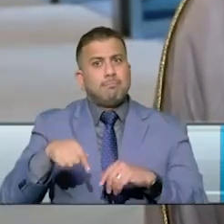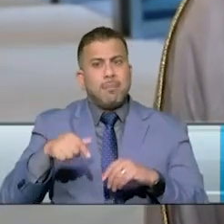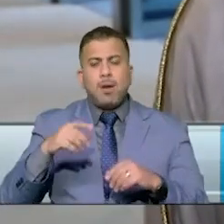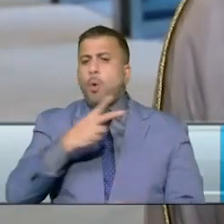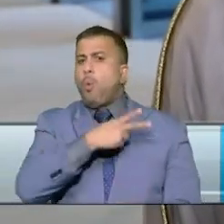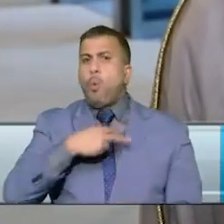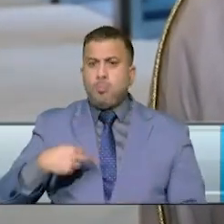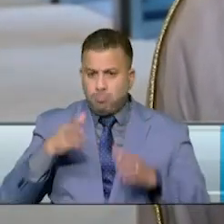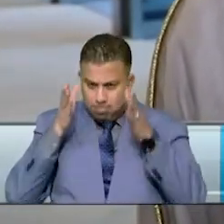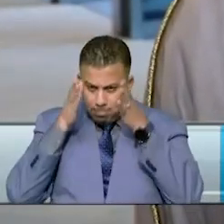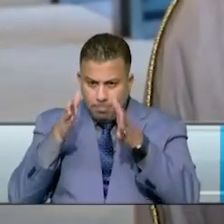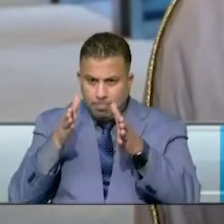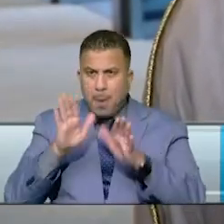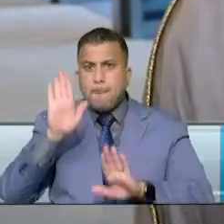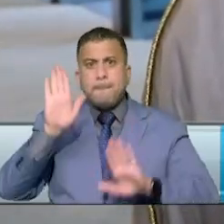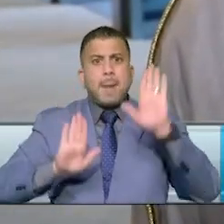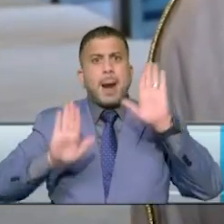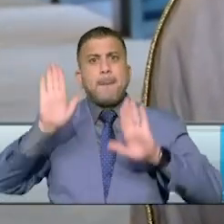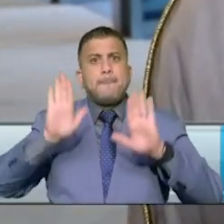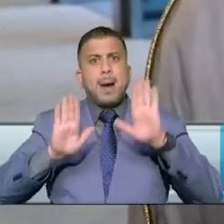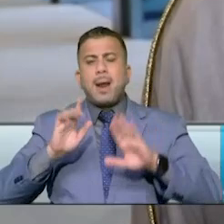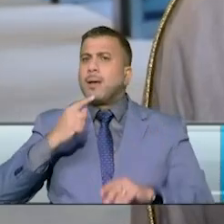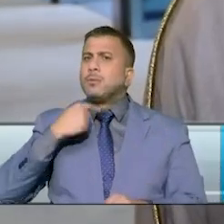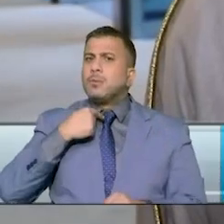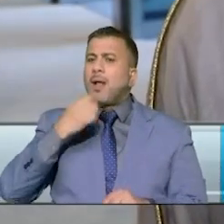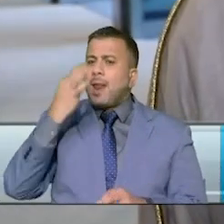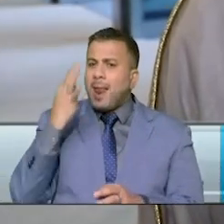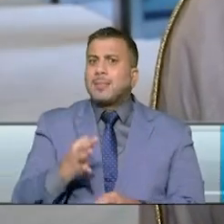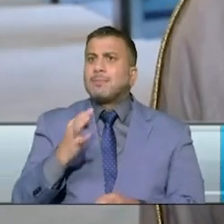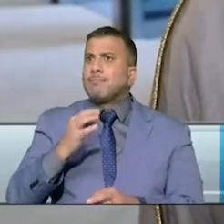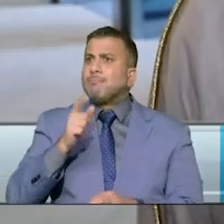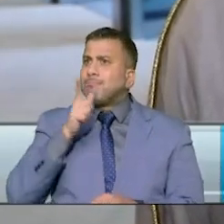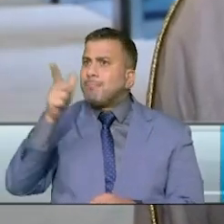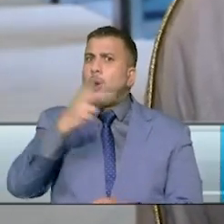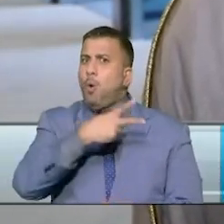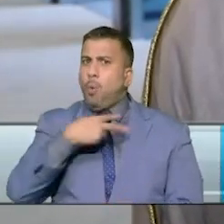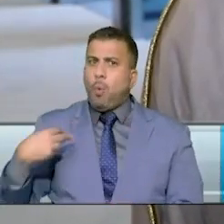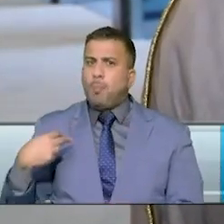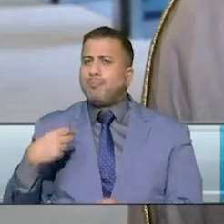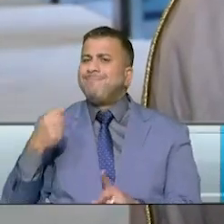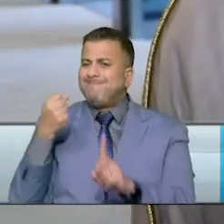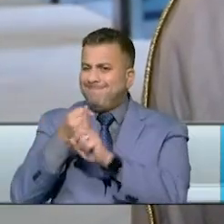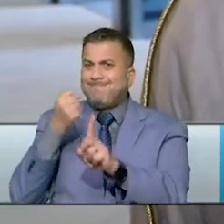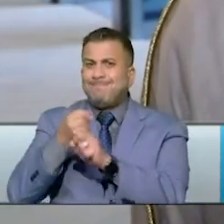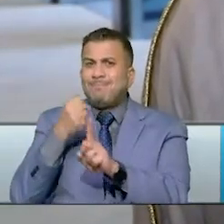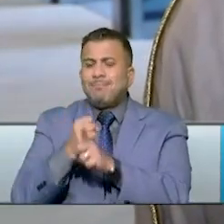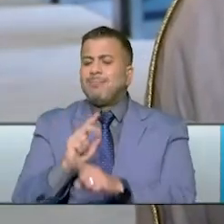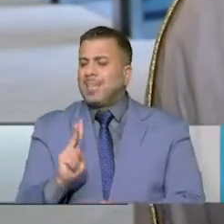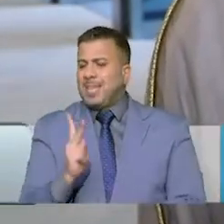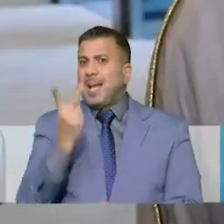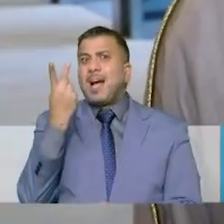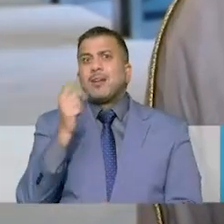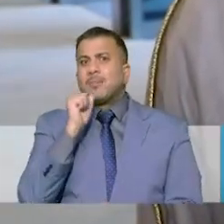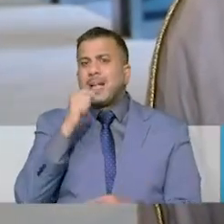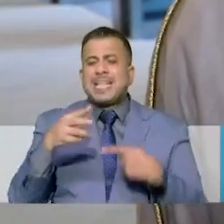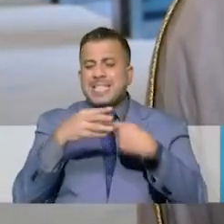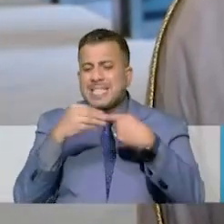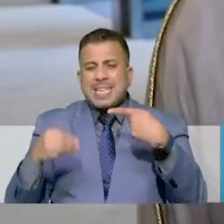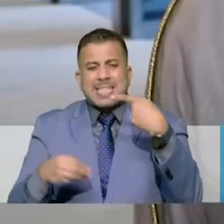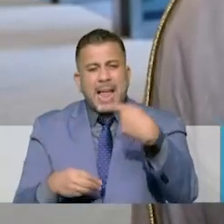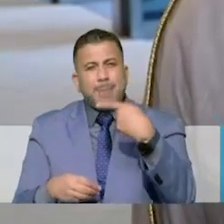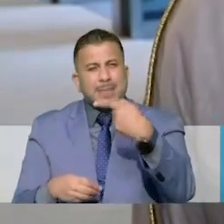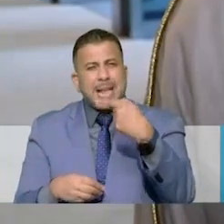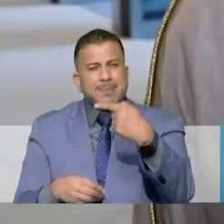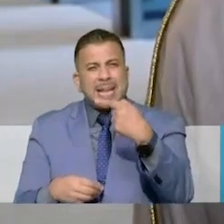دوله الامارات على ايصال صوت البرلمانيين في العمل الخاص بالتغير المناخي ومكافحه تاثيرات السلبيه للتغير